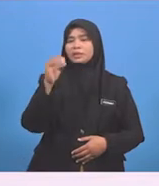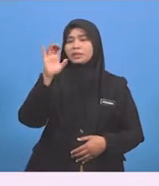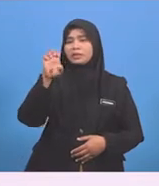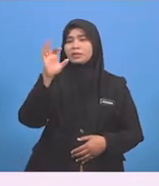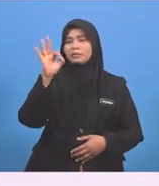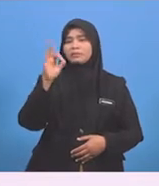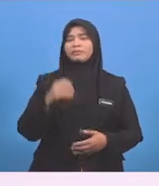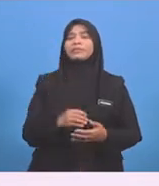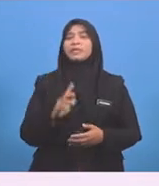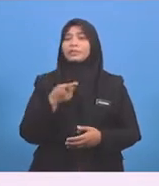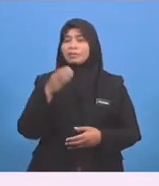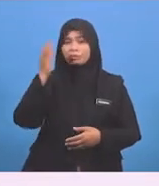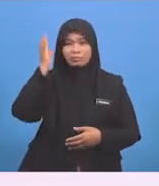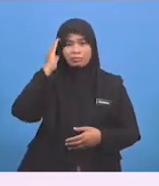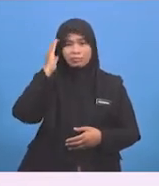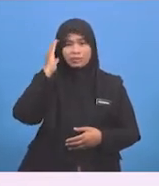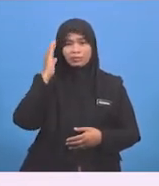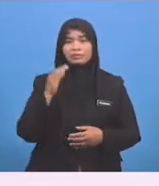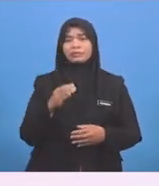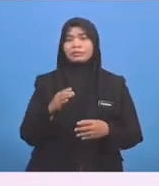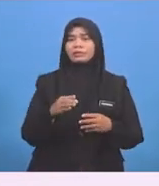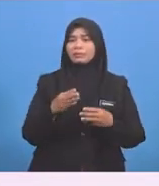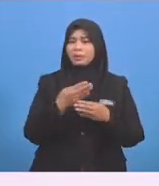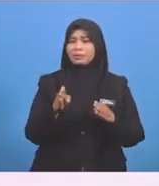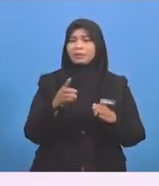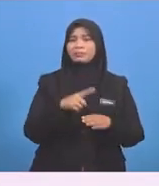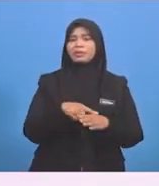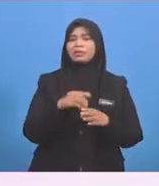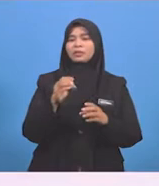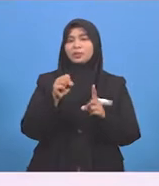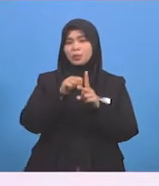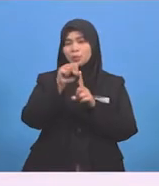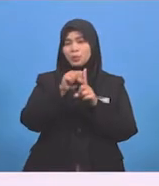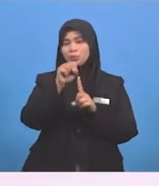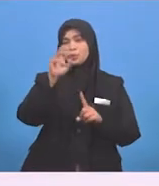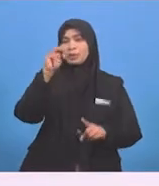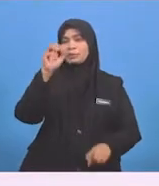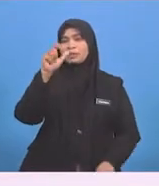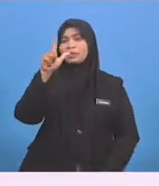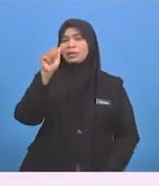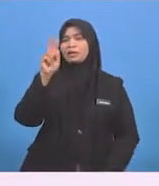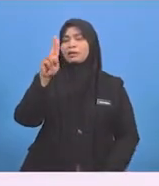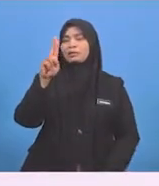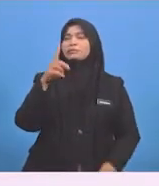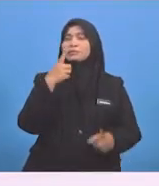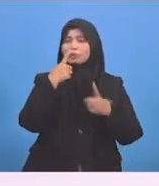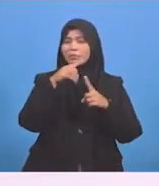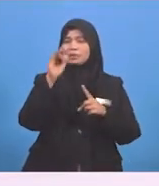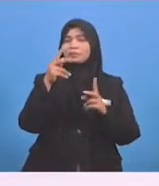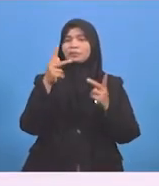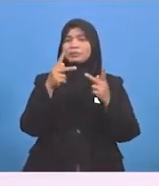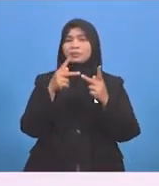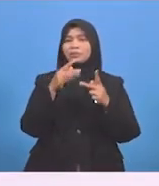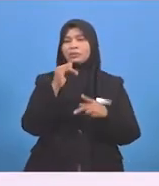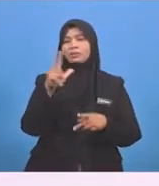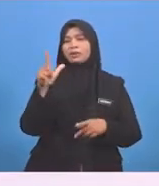Kita tahu haba pendam tentu dibebaskan pada suhu malar. Jadi, jawapan yang sesuai adalah